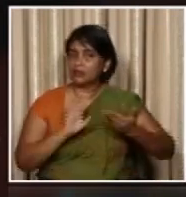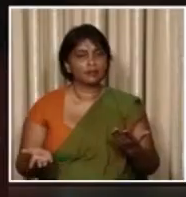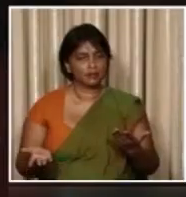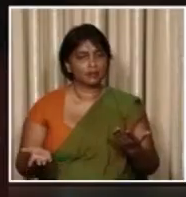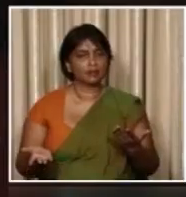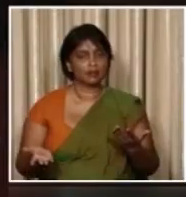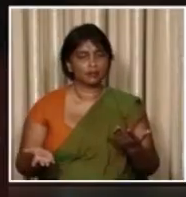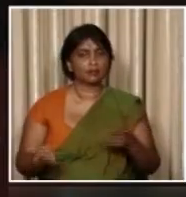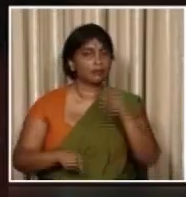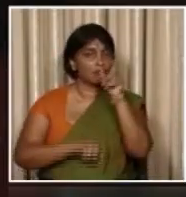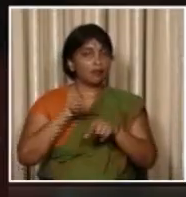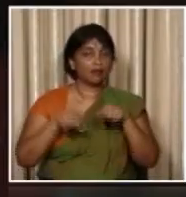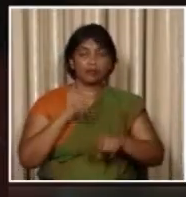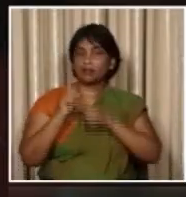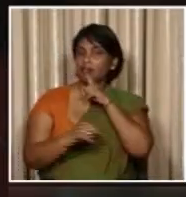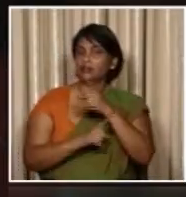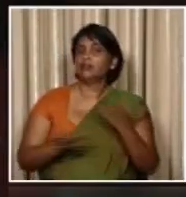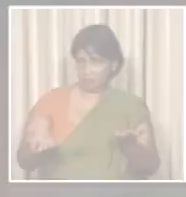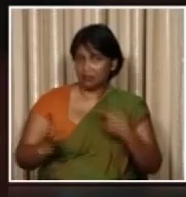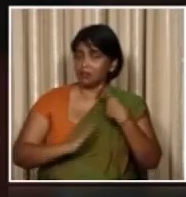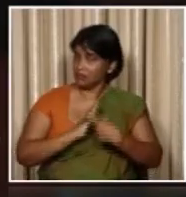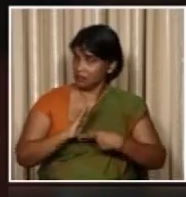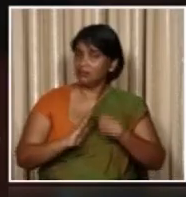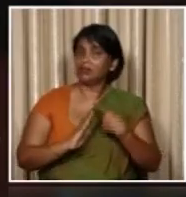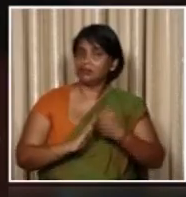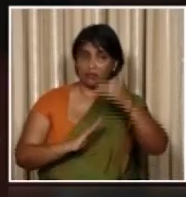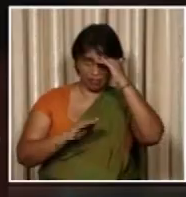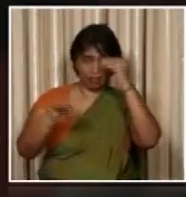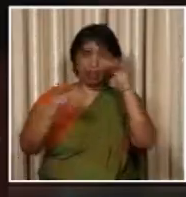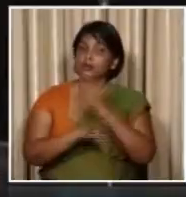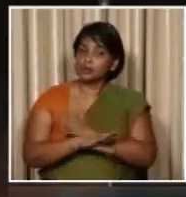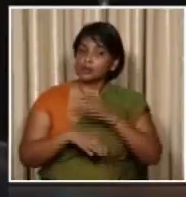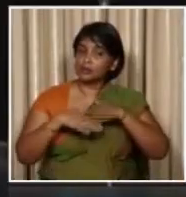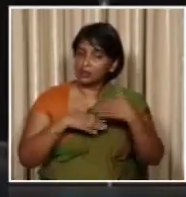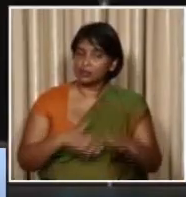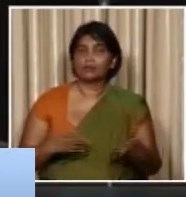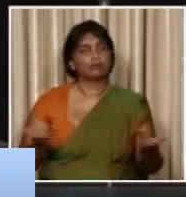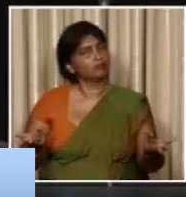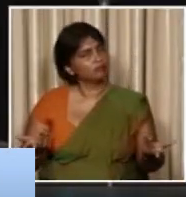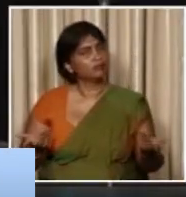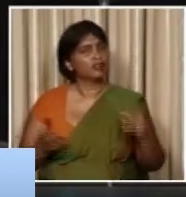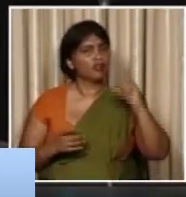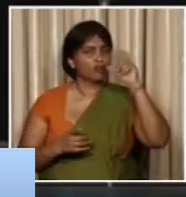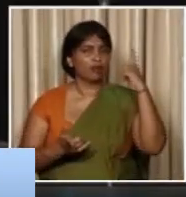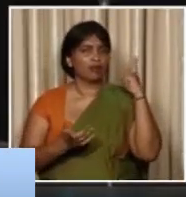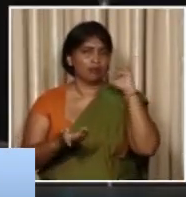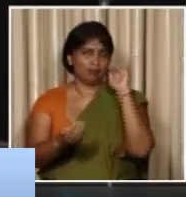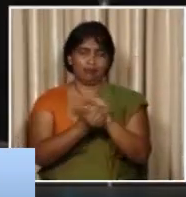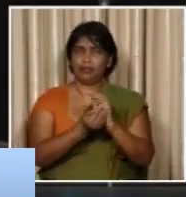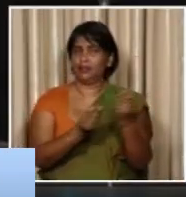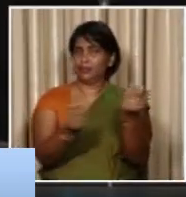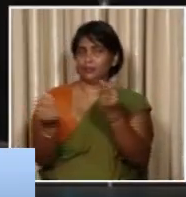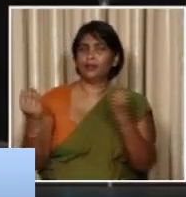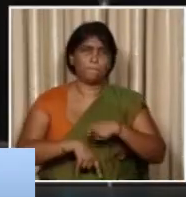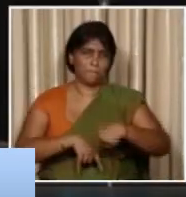නැති අය දැන් මෙතන ඇවිල්ලා කතා කරනවා. මේගොල්ලද මේ රටේ නායකයෝ වෙන්නේ ජනතාවෙන් ඡන්දය ඉල්ලන්නේ. ඇයිද කියන්නේ කොළඹ ආරක්ෂාව තරකලා නම් ඉවරයිනේ. මේ මේ මේ